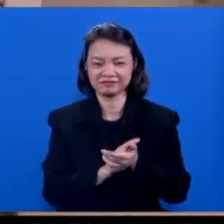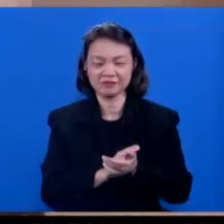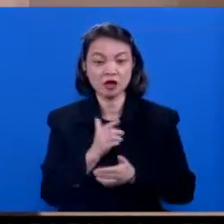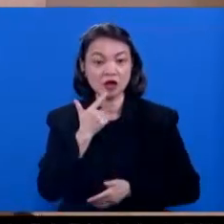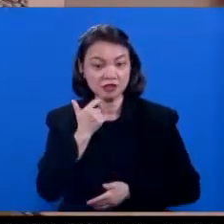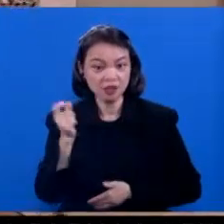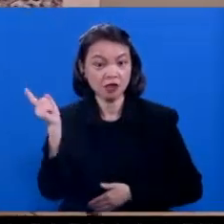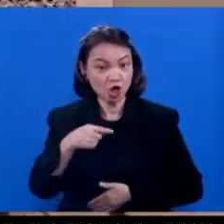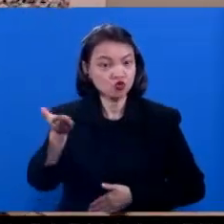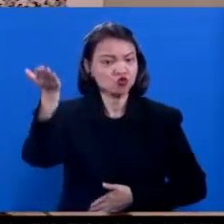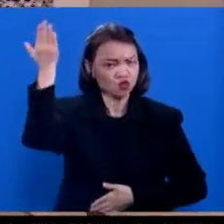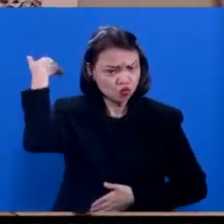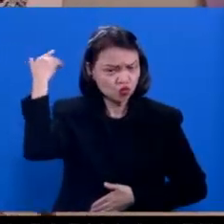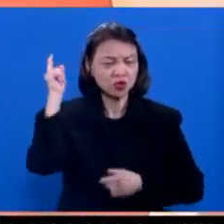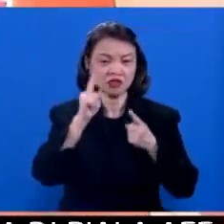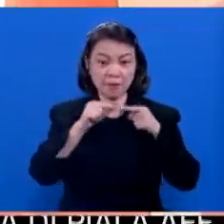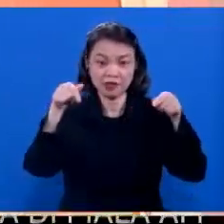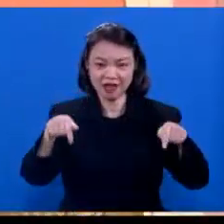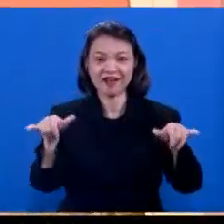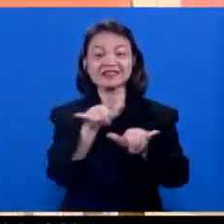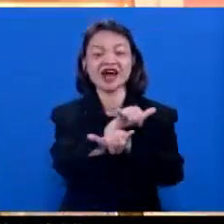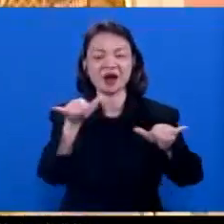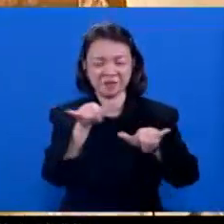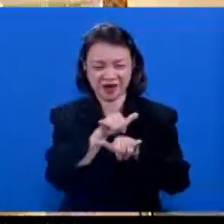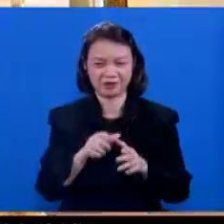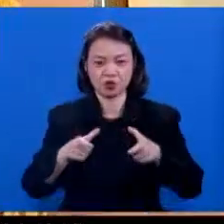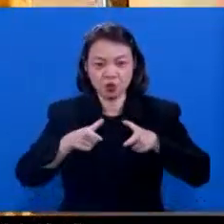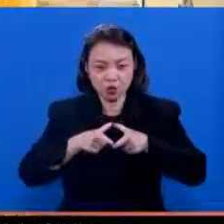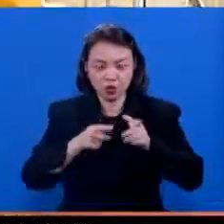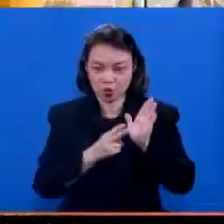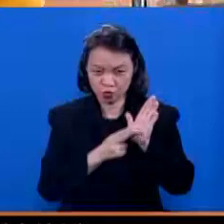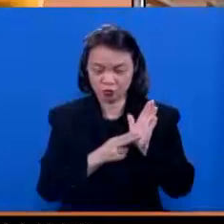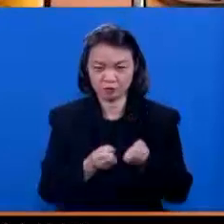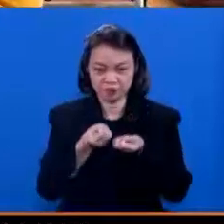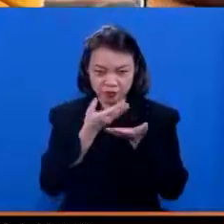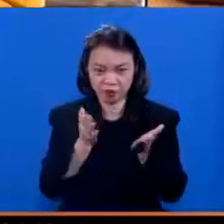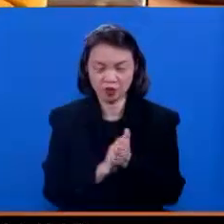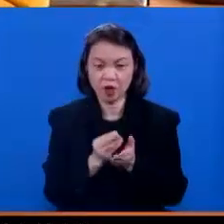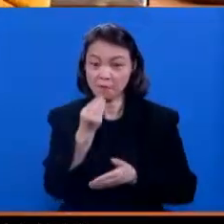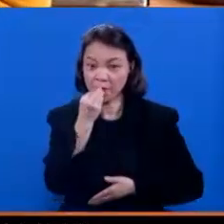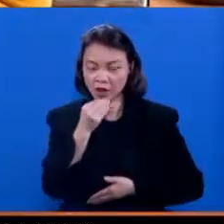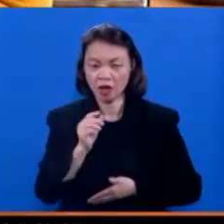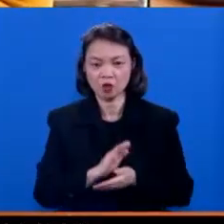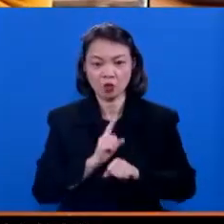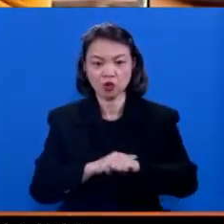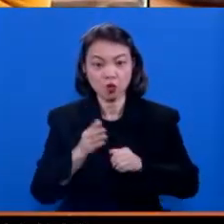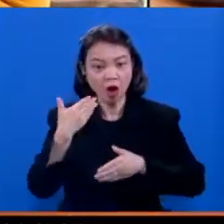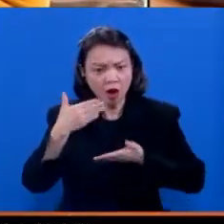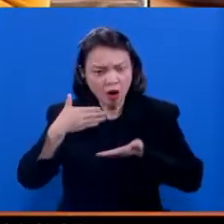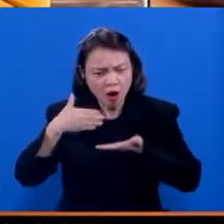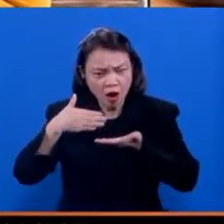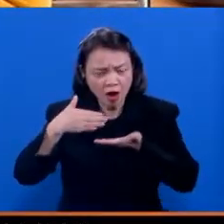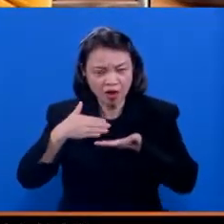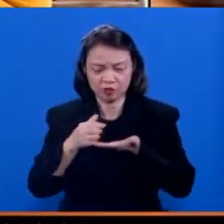dari dulu sampai sekarang sama. Serabi Noto Suman ini dianjurkan disantap saat masih hangat. Rasanya lebih nikmat